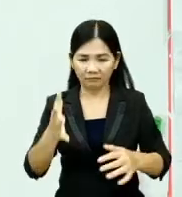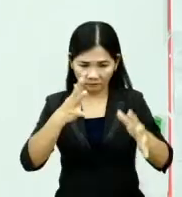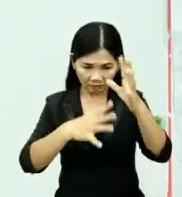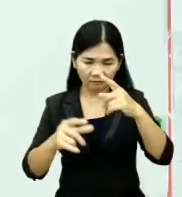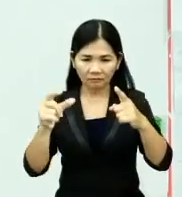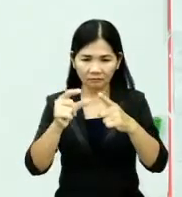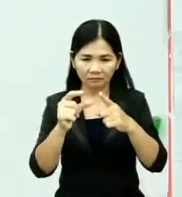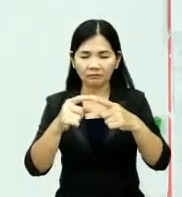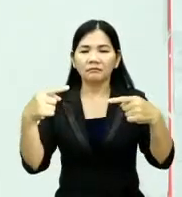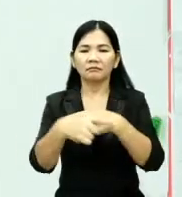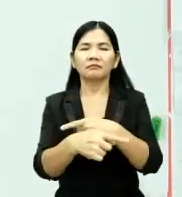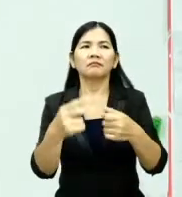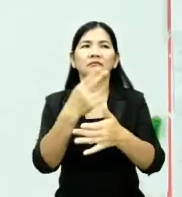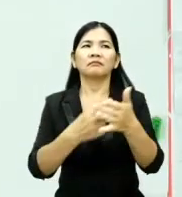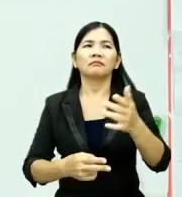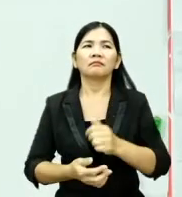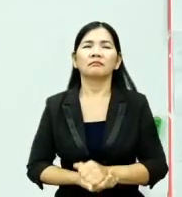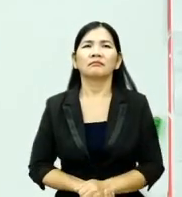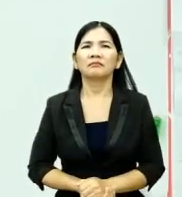khá